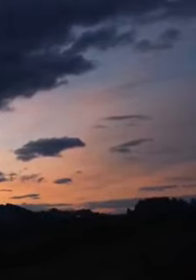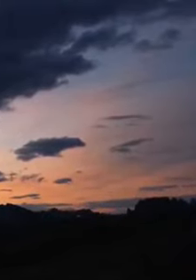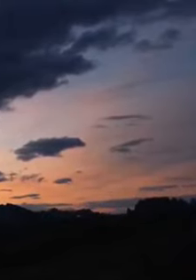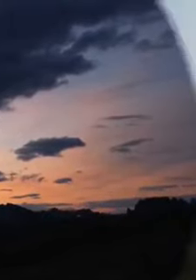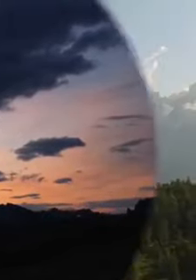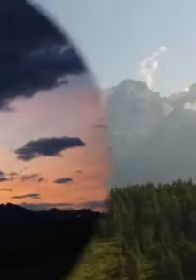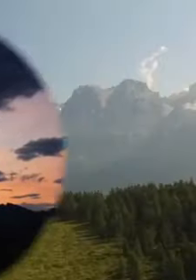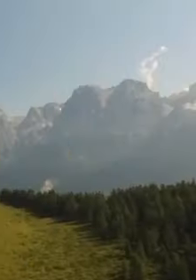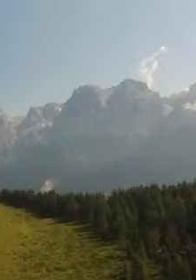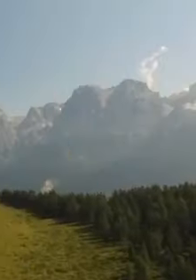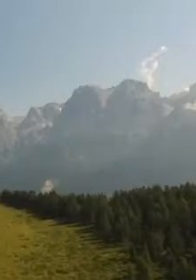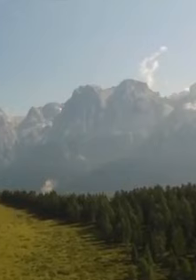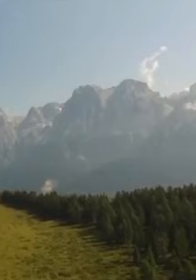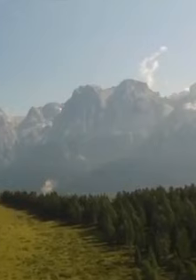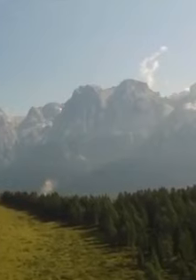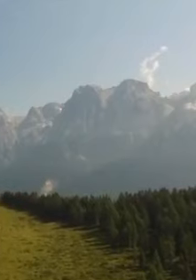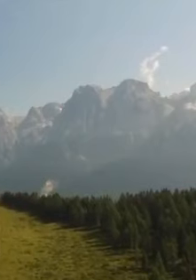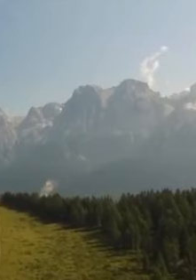pensate